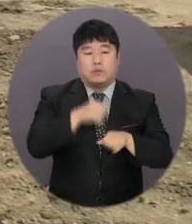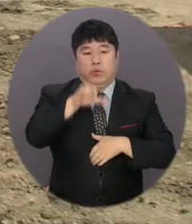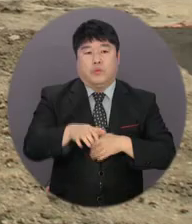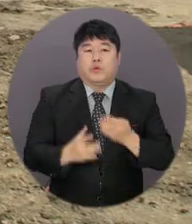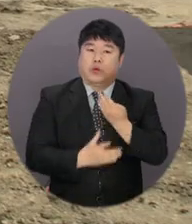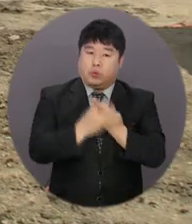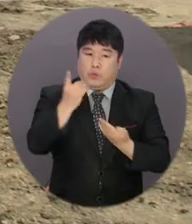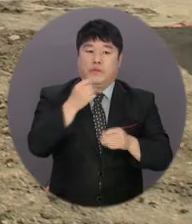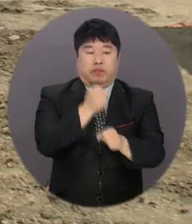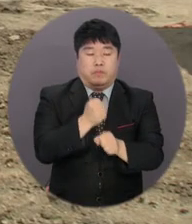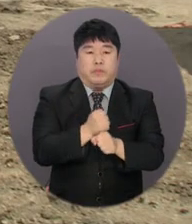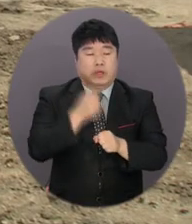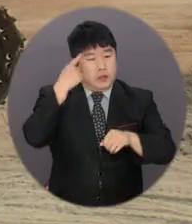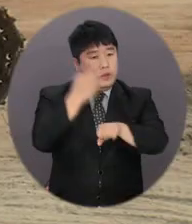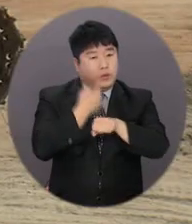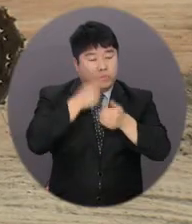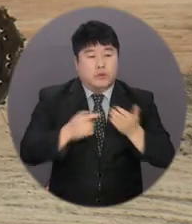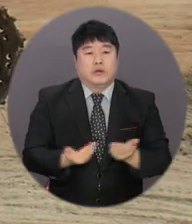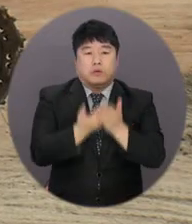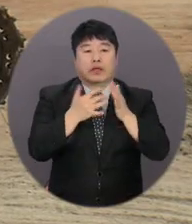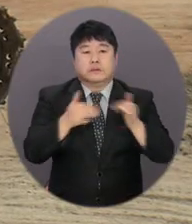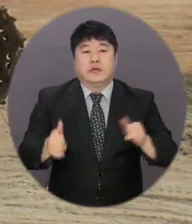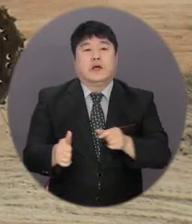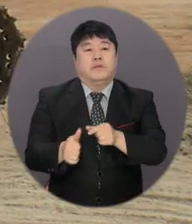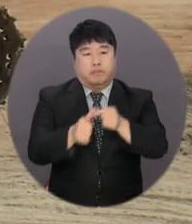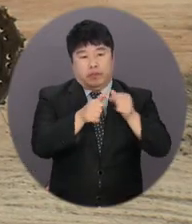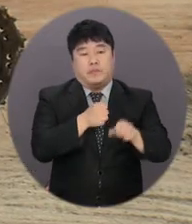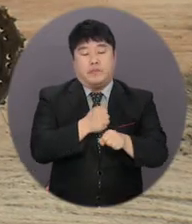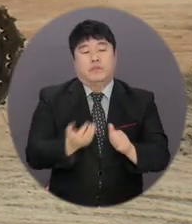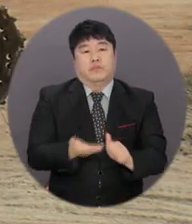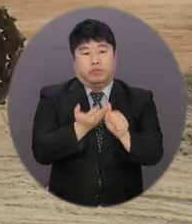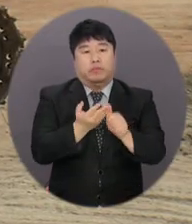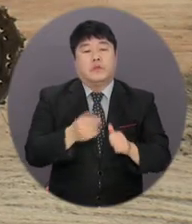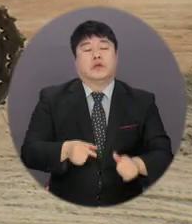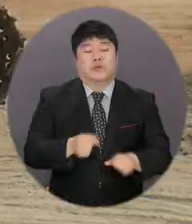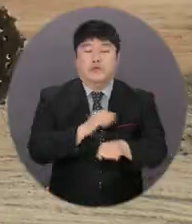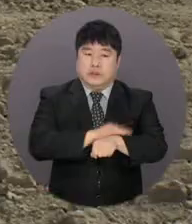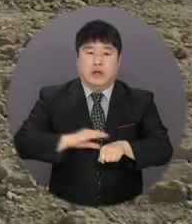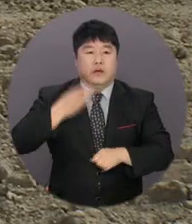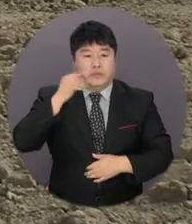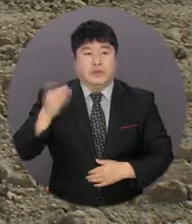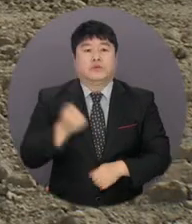공간적으로 통합함으로써 연구개발과 인력 양성, 고용이 선순환될 것으로 기대하고